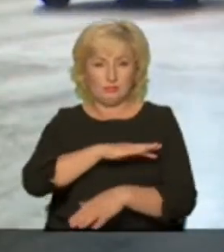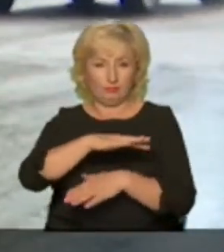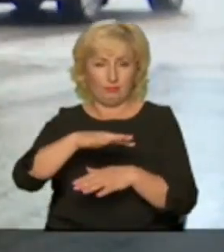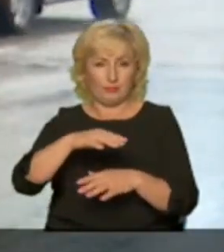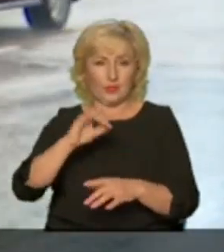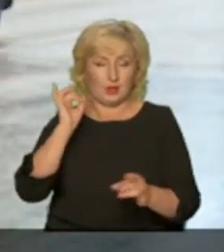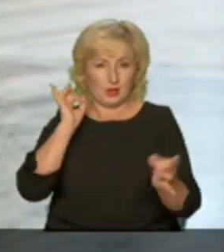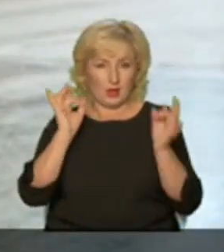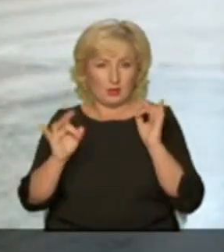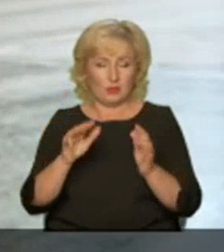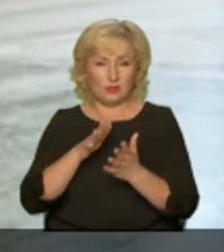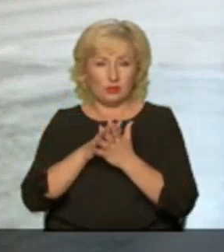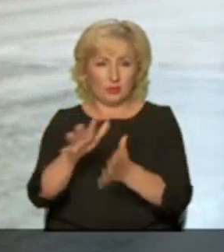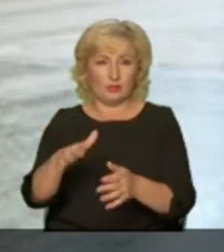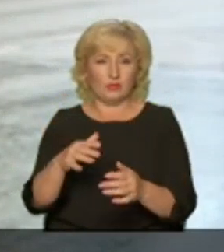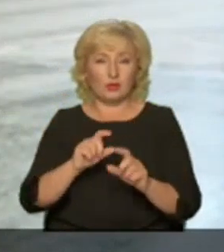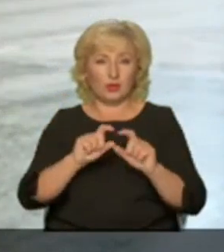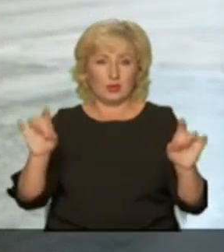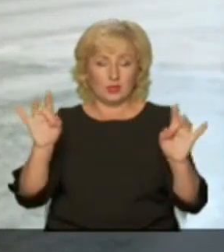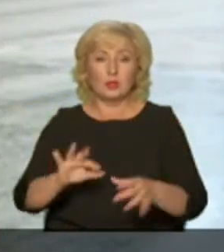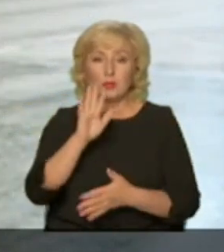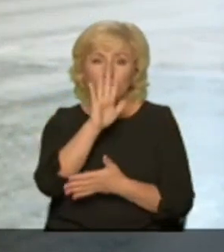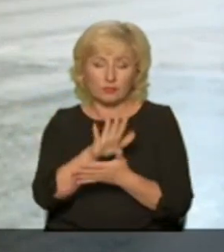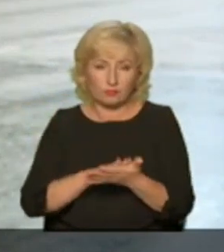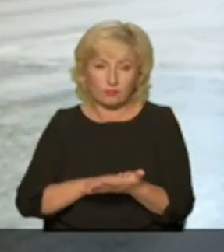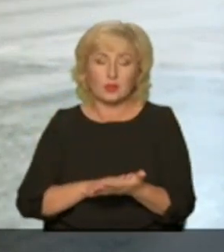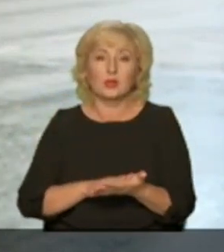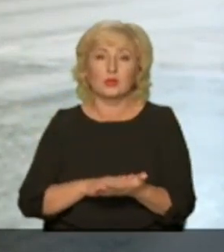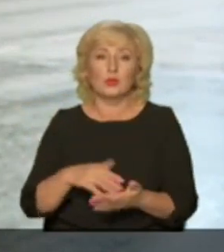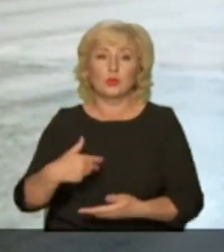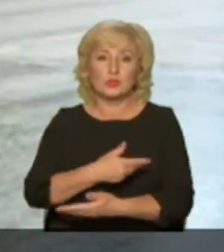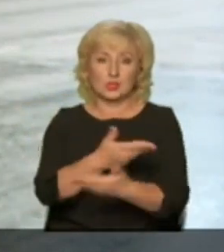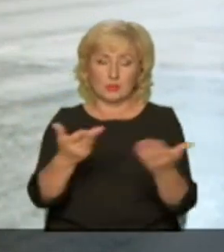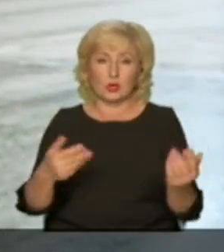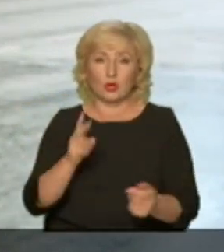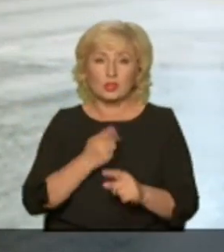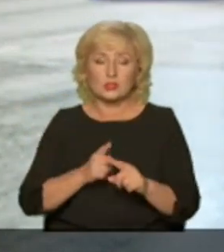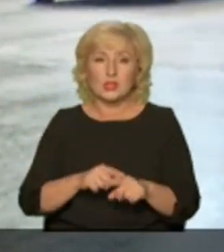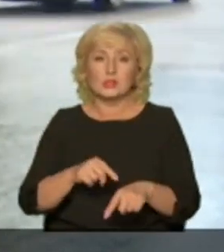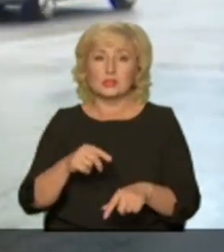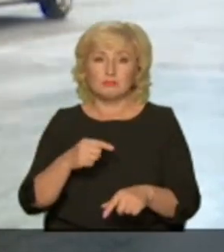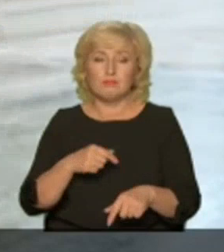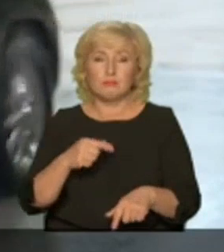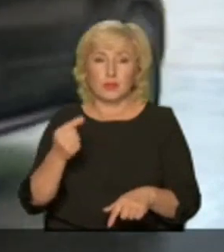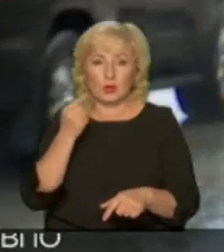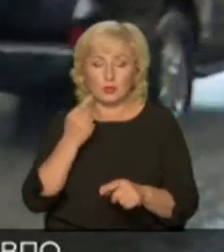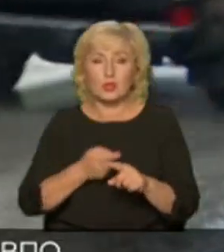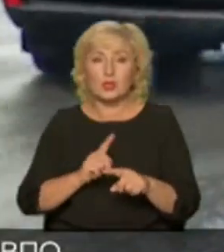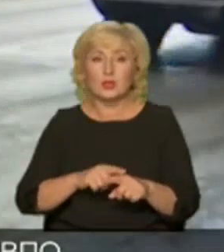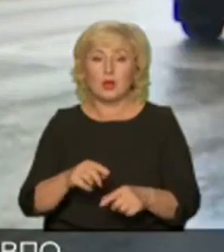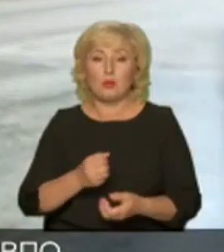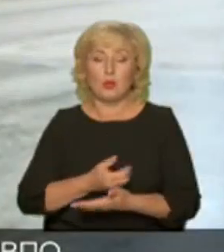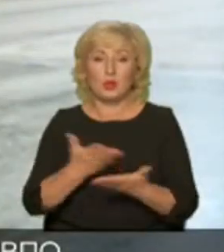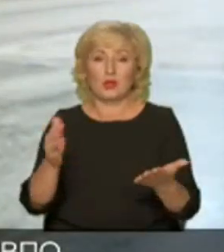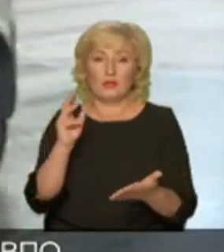нічного закладу, то вони, звісно, перепросили, вибачилися перед усіми, кого це зачепило, ну і опублікували ось таке відео